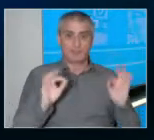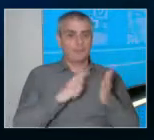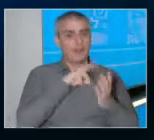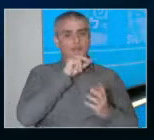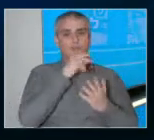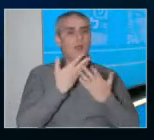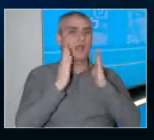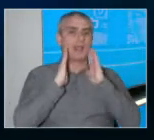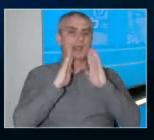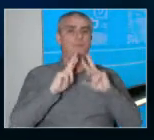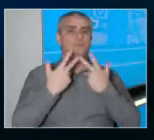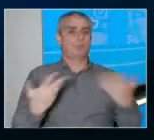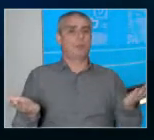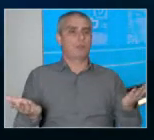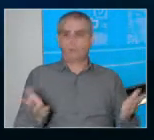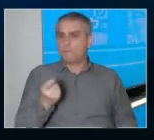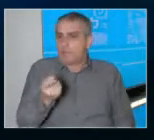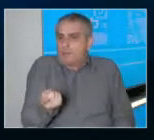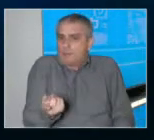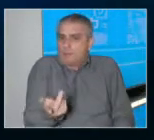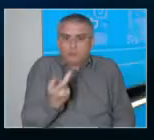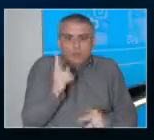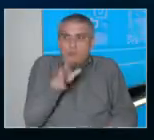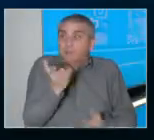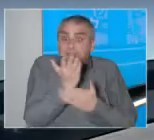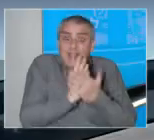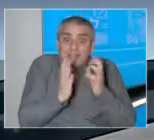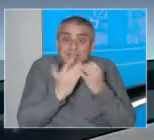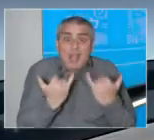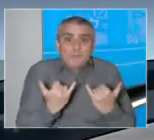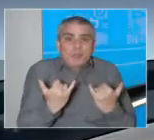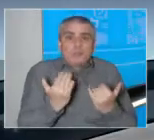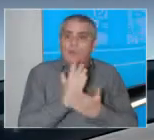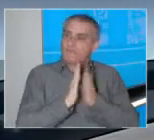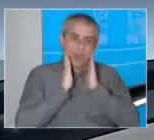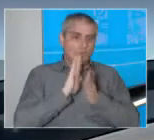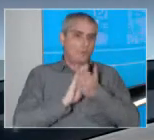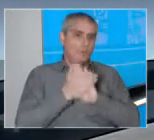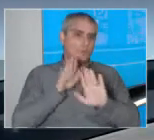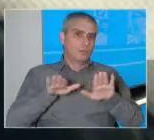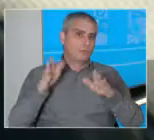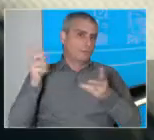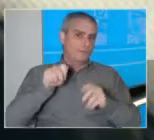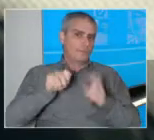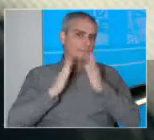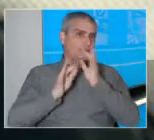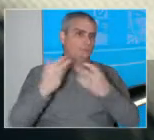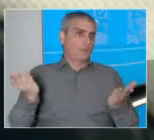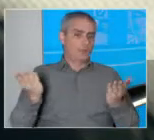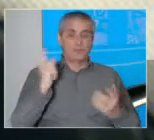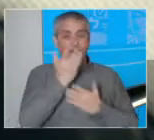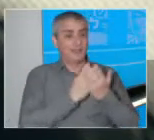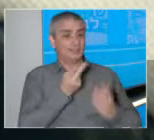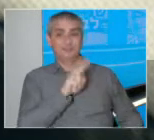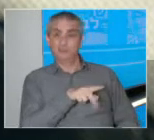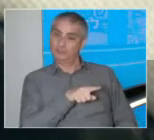על אובדן אמון הציבור. מה לך אובדן אמון הציבור יותר מזה? חצי עם היום איבד אמון במערכת. כן, אבל החצי